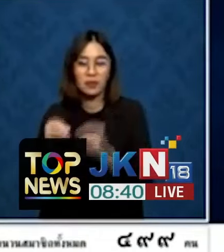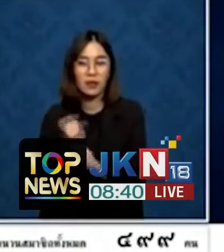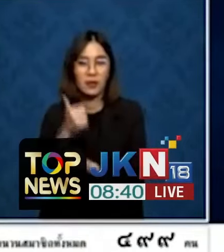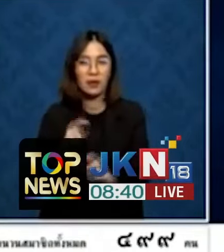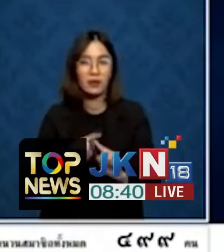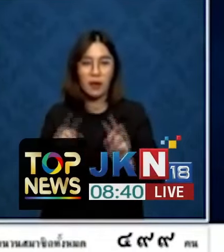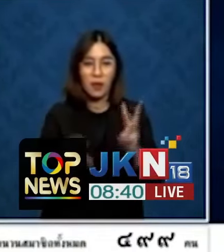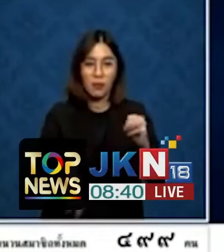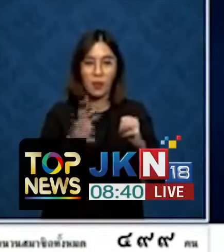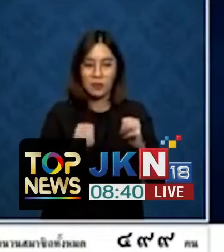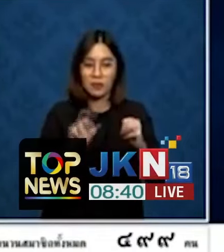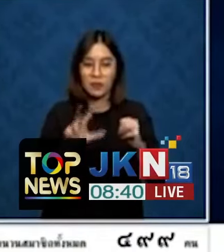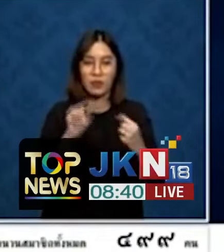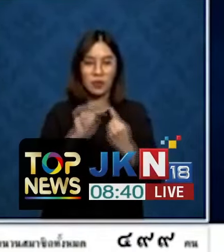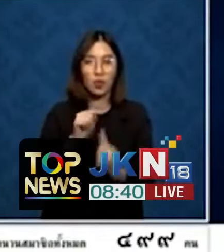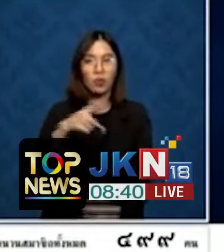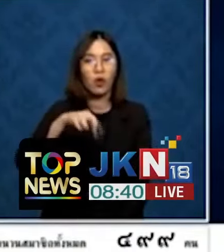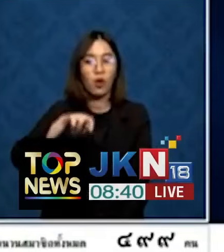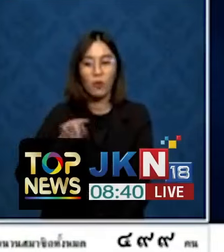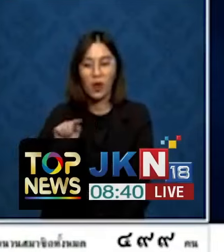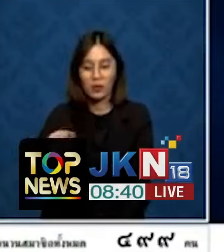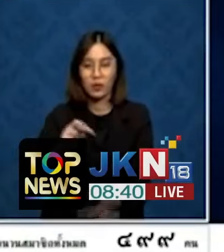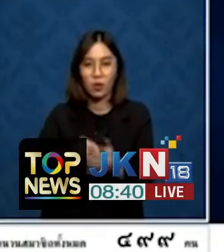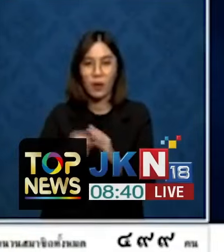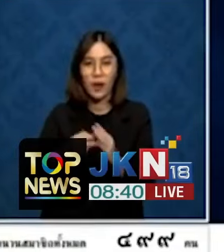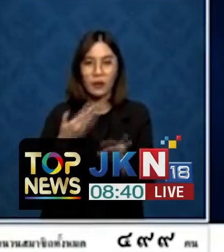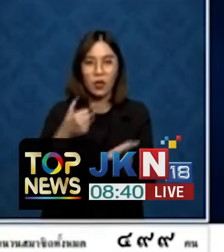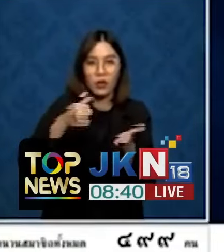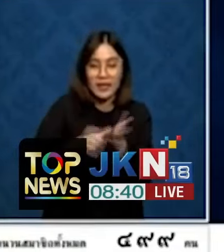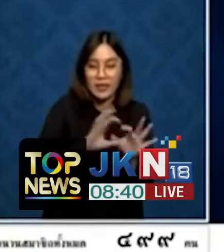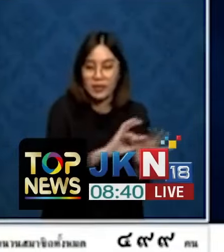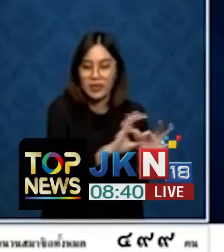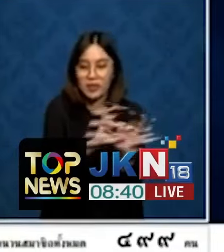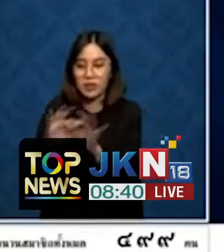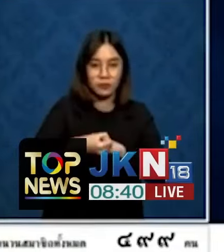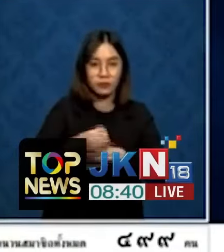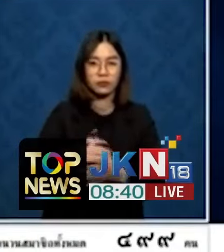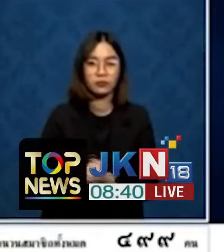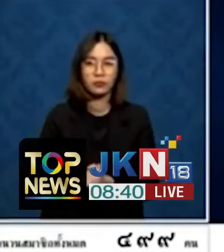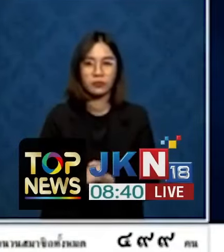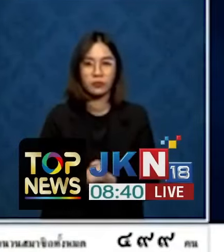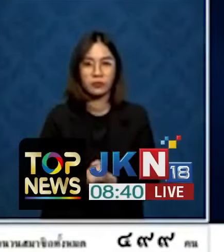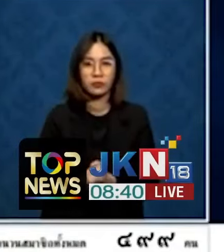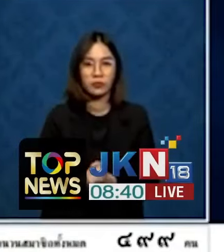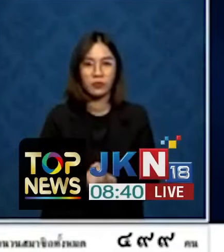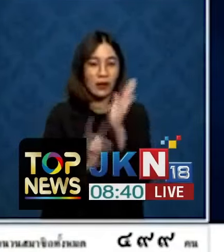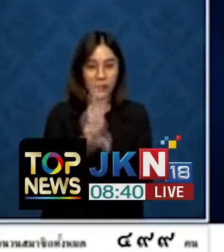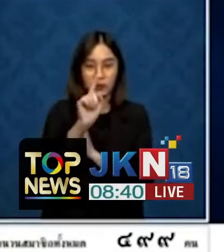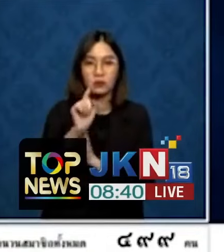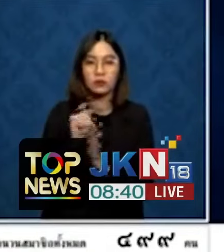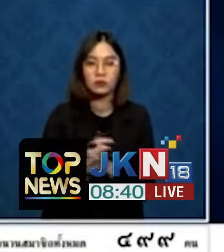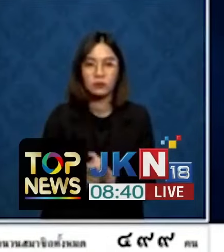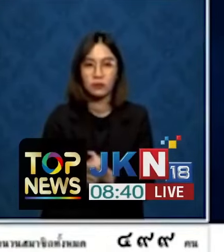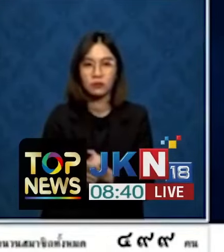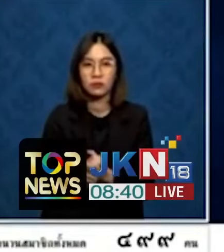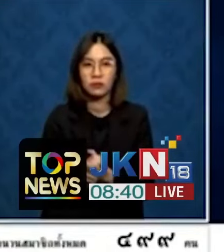า43ของพรบวิธีการงบมารก็บอกว่ามันต้องก่อหนี้ผูกพันไว้ก่อนสิ้นปีแล้วเราจะก่อหนี้ผูกพันกันยังไงคะถ้า